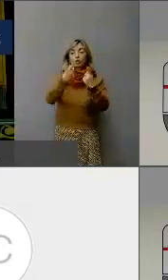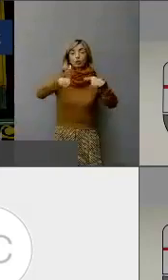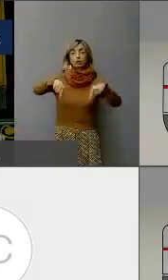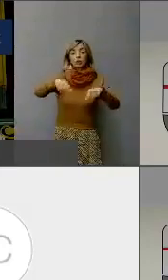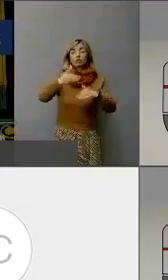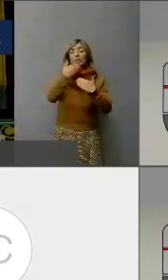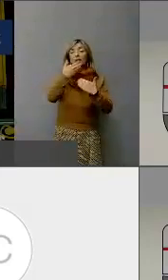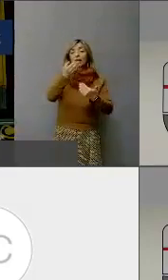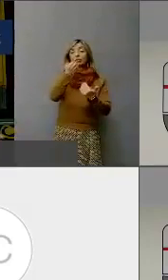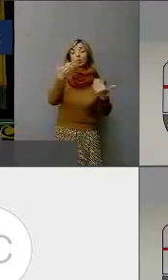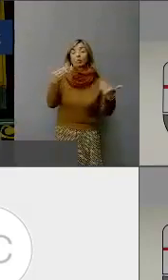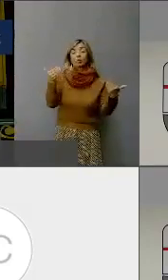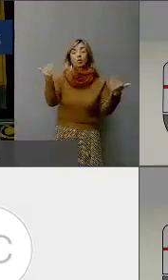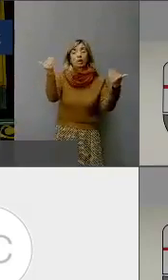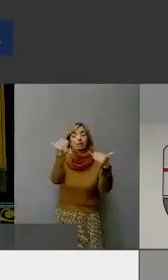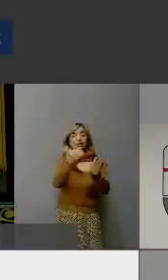a tutti grazie arrivederci